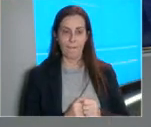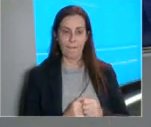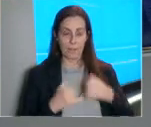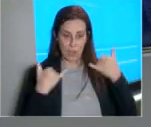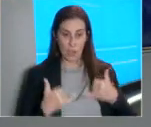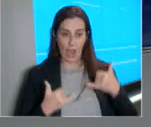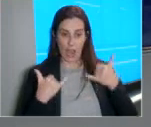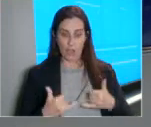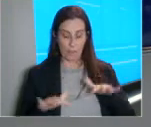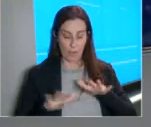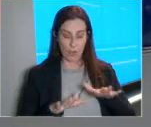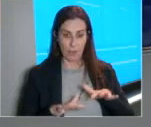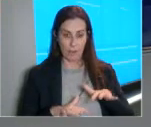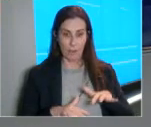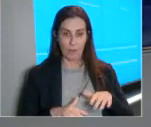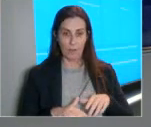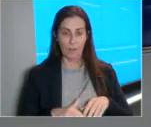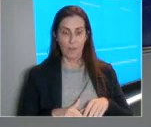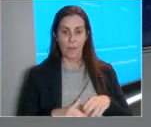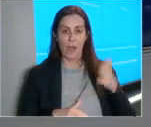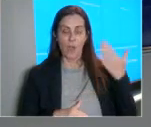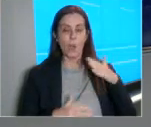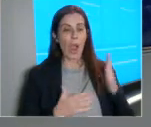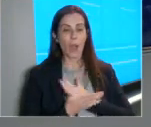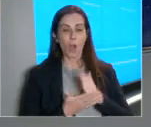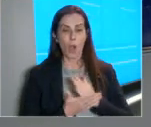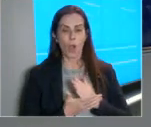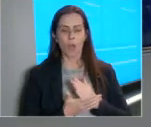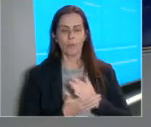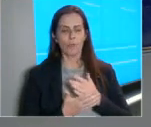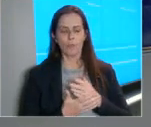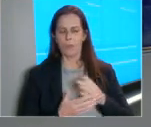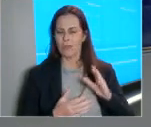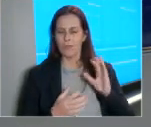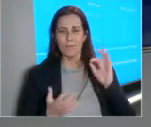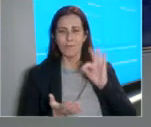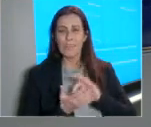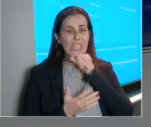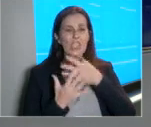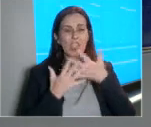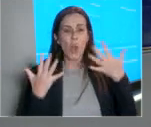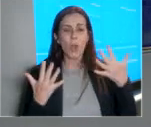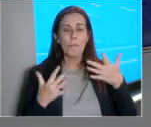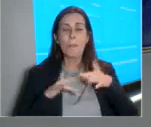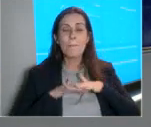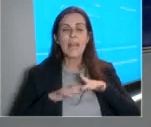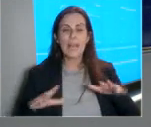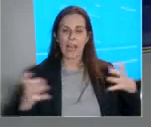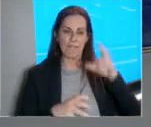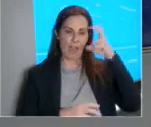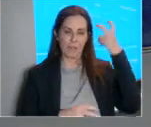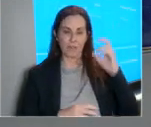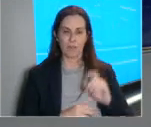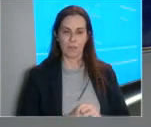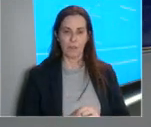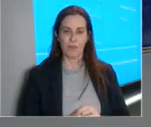שבקדנציה הנוכחית של הממשלה, מה שנקרא ימין מלא מלא, היו החלטות חומש מגזריות היסטוריות, היסטוריות בעשרות מיליארדי שקלים כלפי